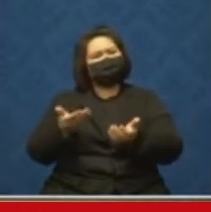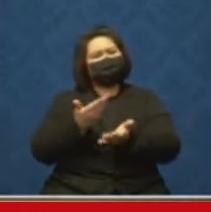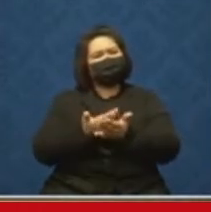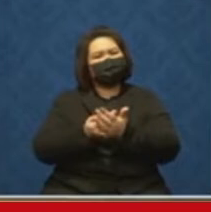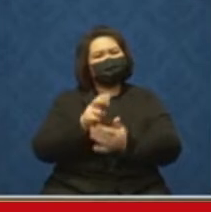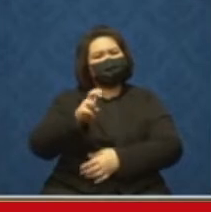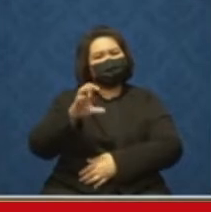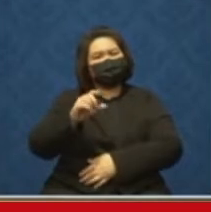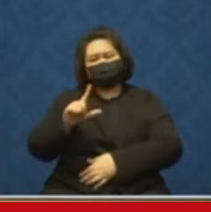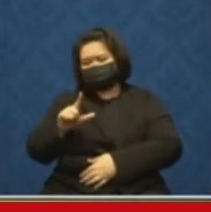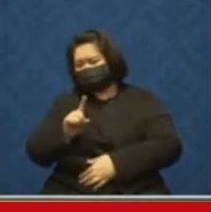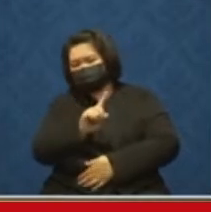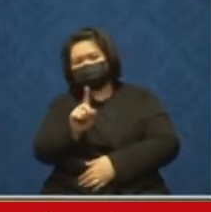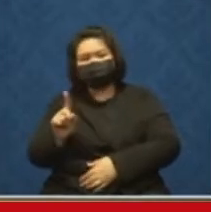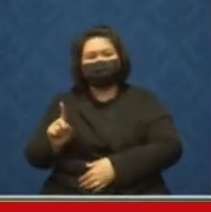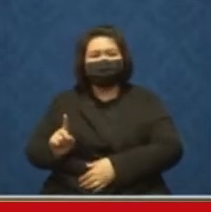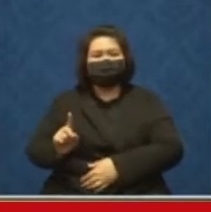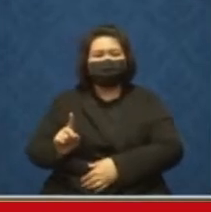ล้านหายไปไหน